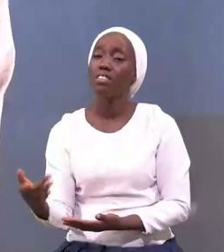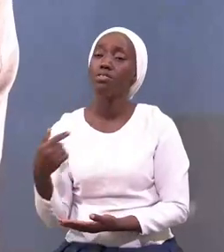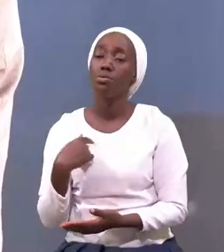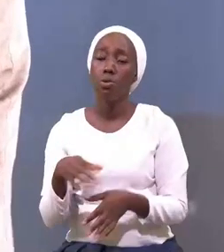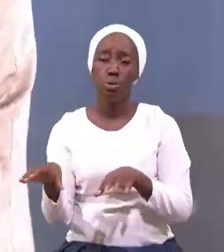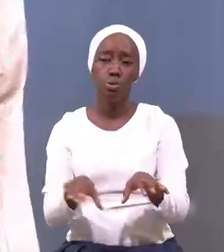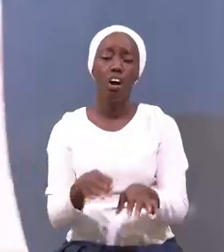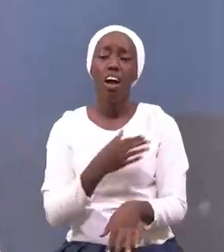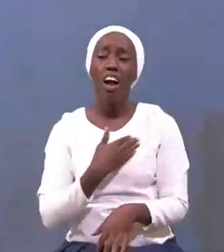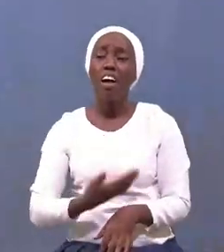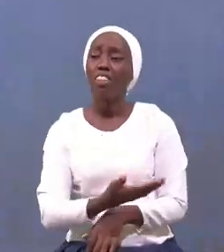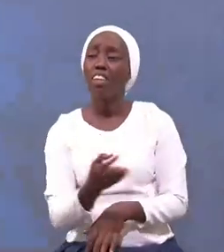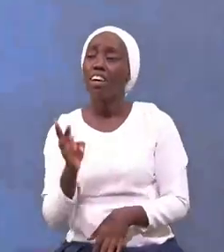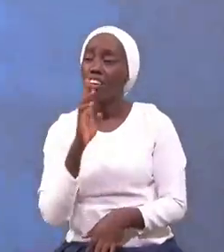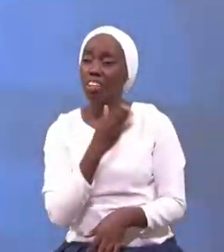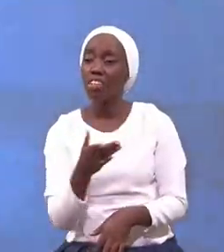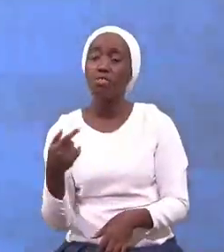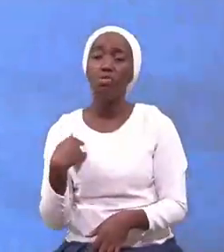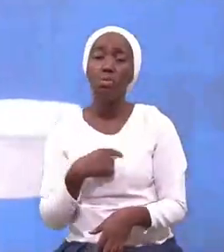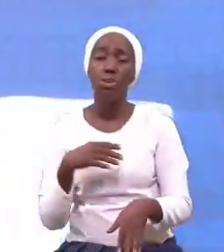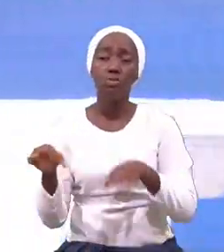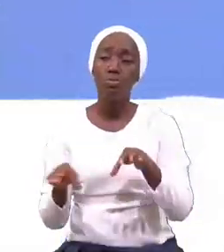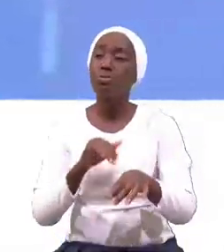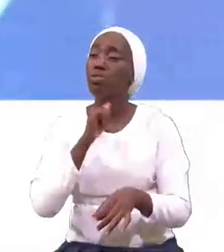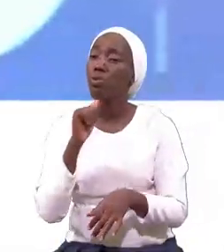Il y a des choses que nous faisons et il y a des choses que nous ne faisons pas.